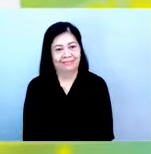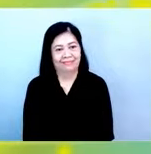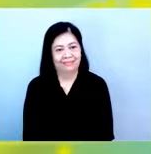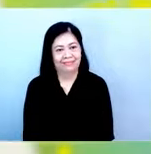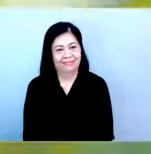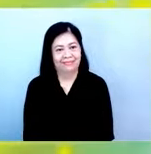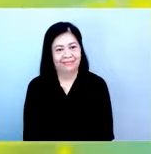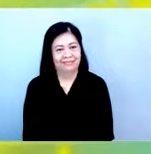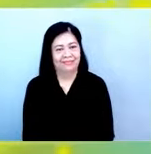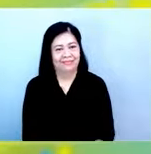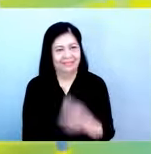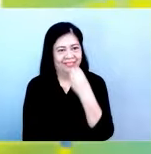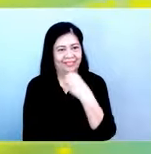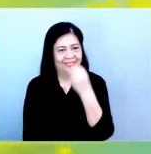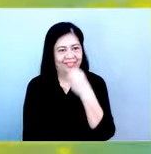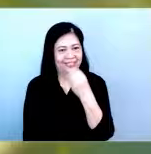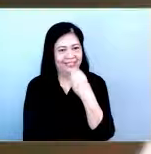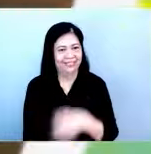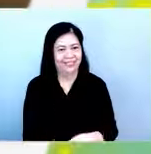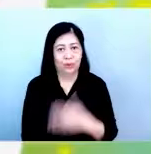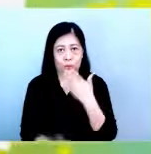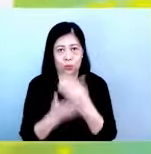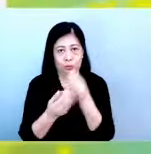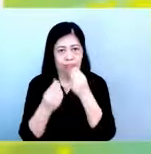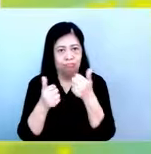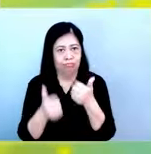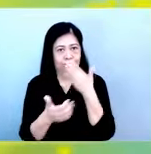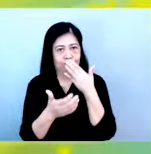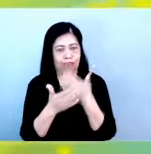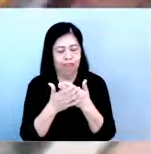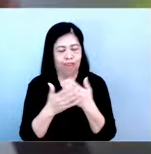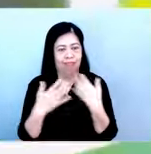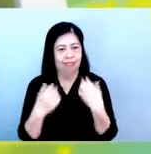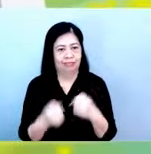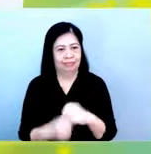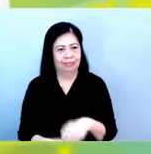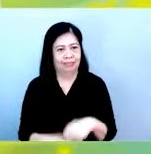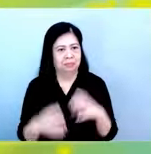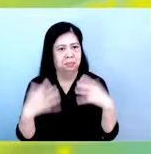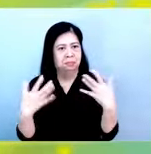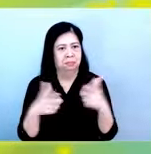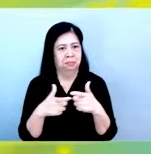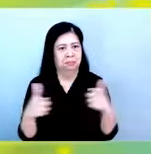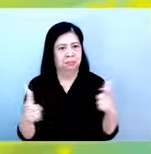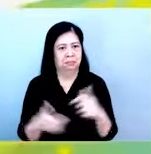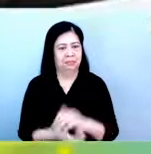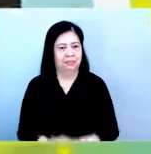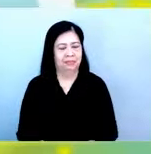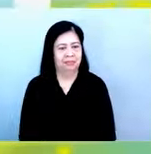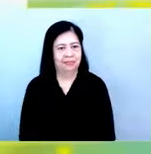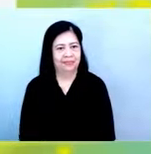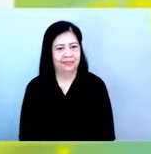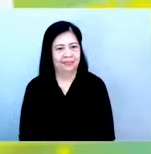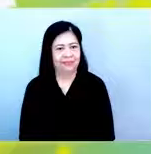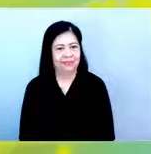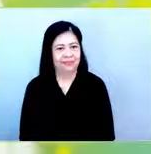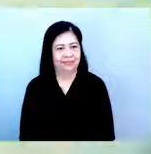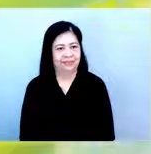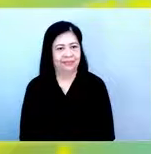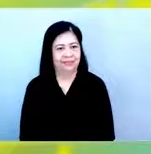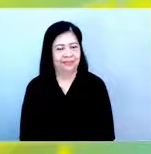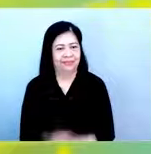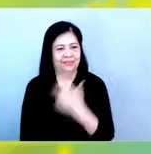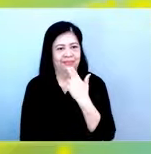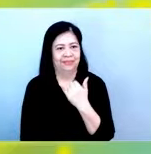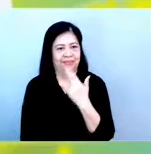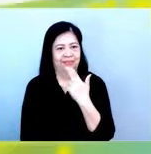hello. Ay, kumakain na. At least healthy yung breakfast nila this morning. Tama. Wow, ang laki. Suha. Ay, ang